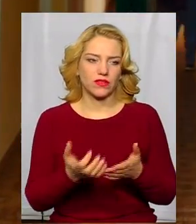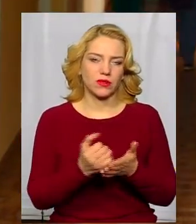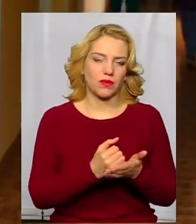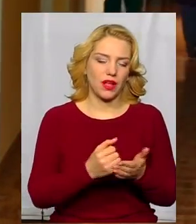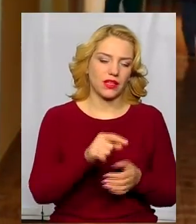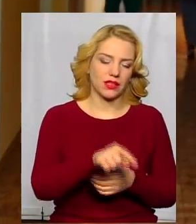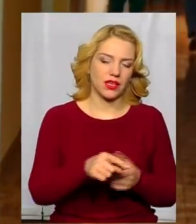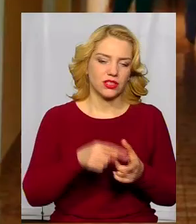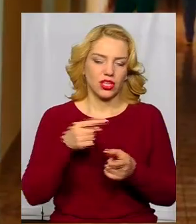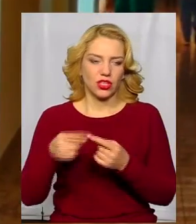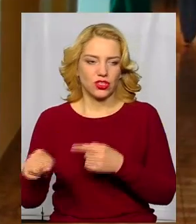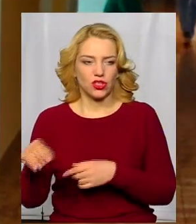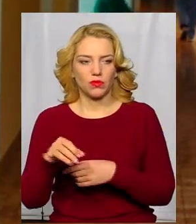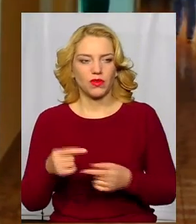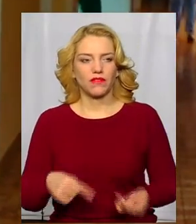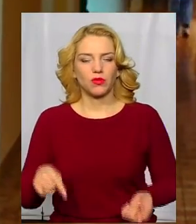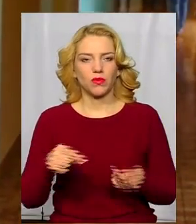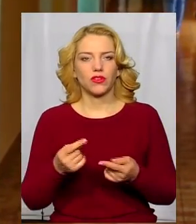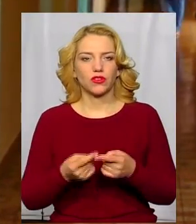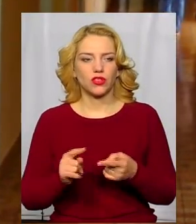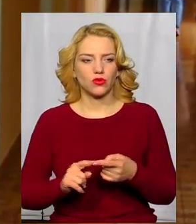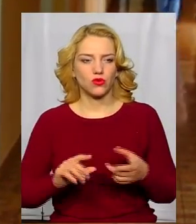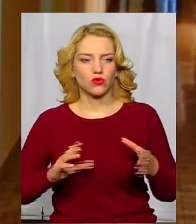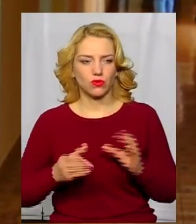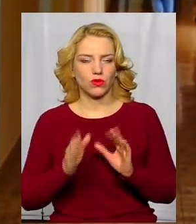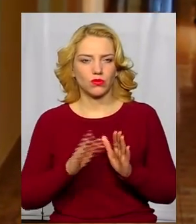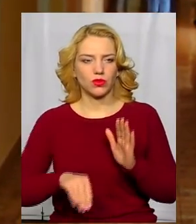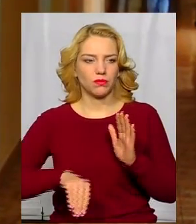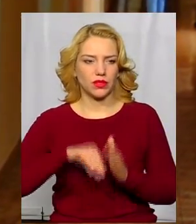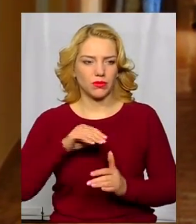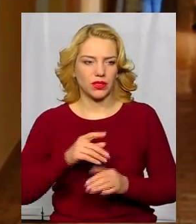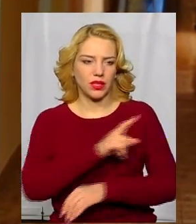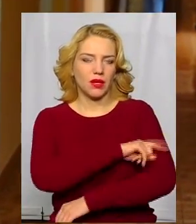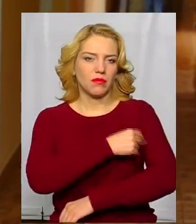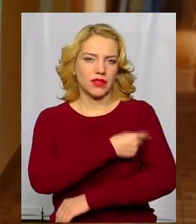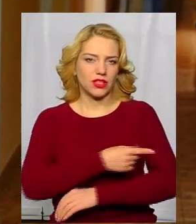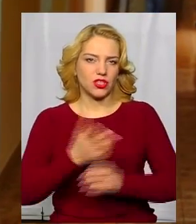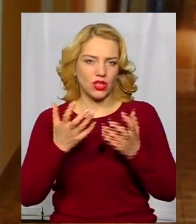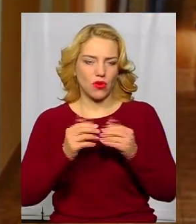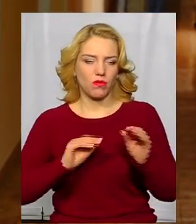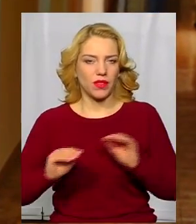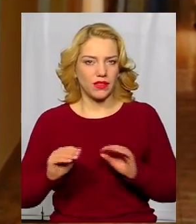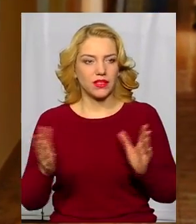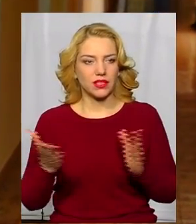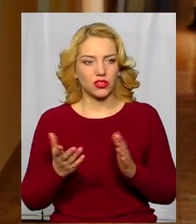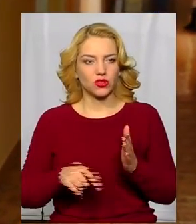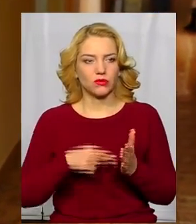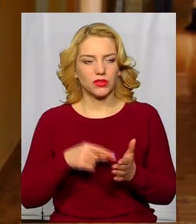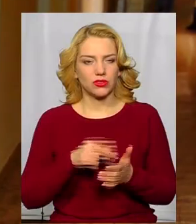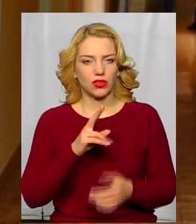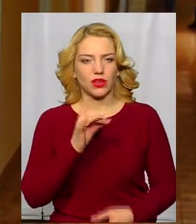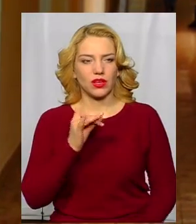інша область, і відповідно на ту суму буде придбано медичне обладнання. Тобто, якщо, наприклад, місто